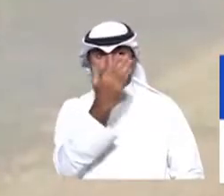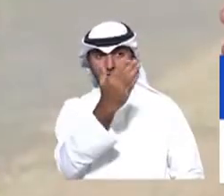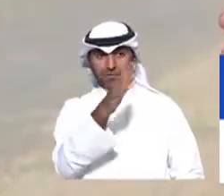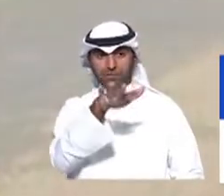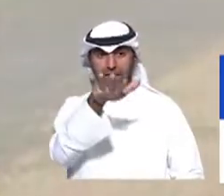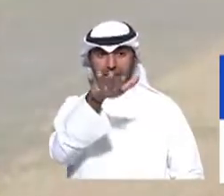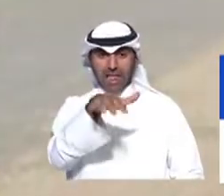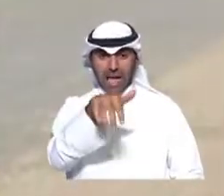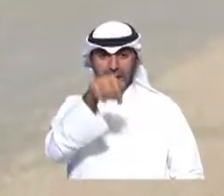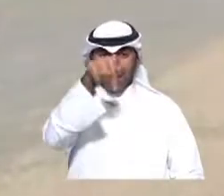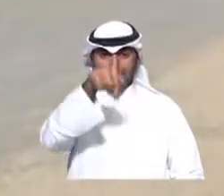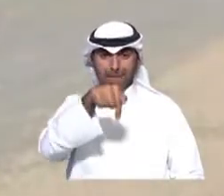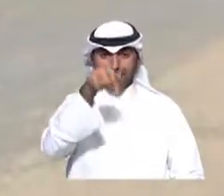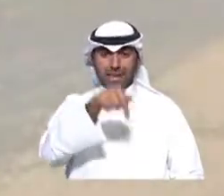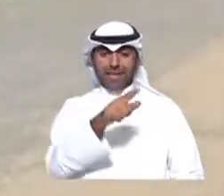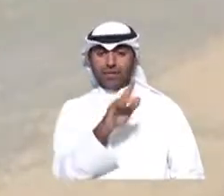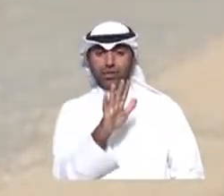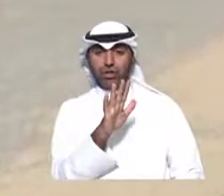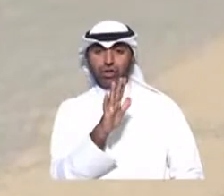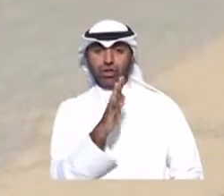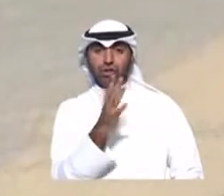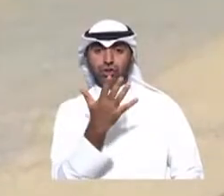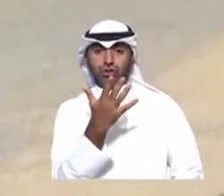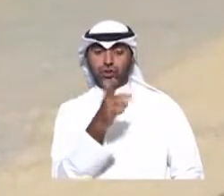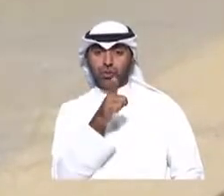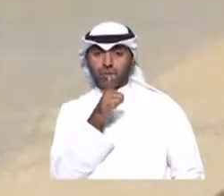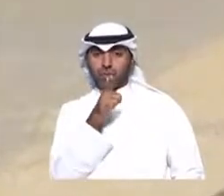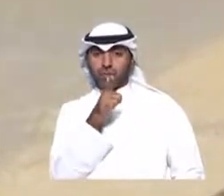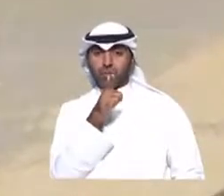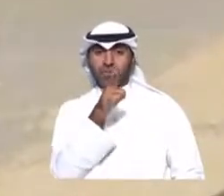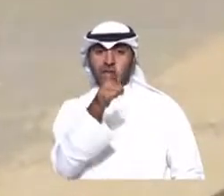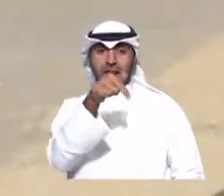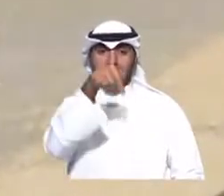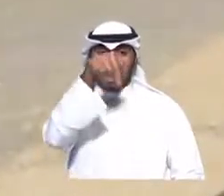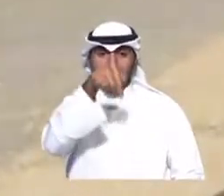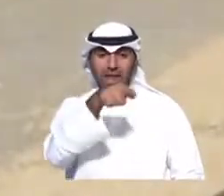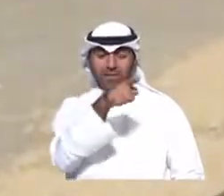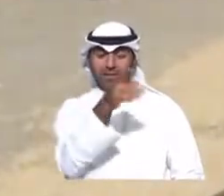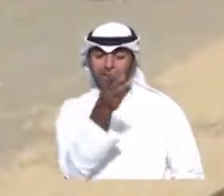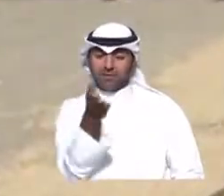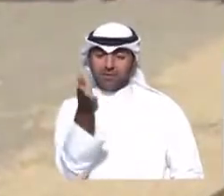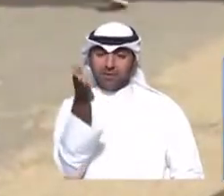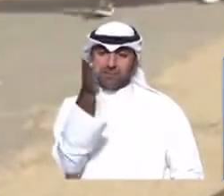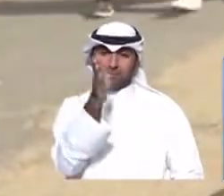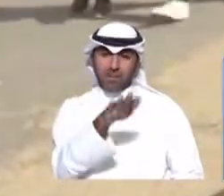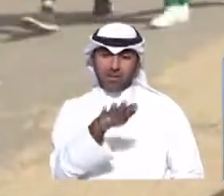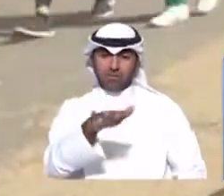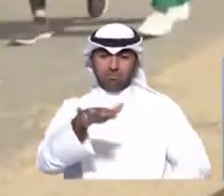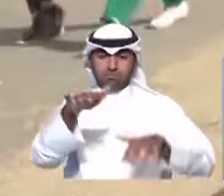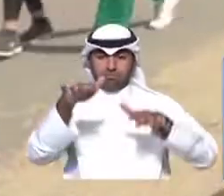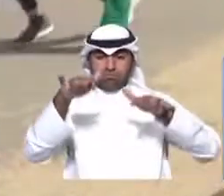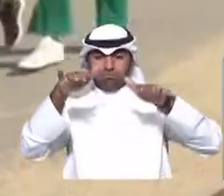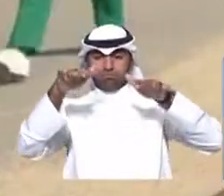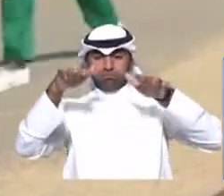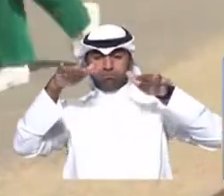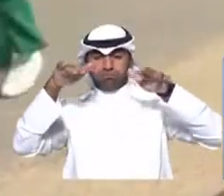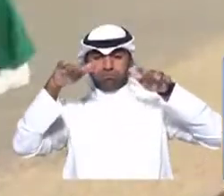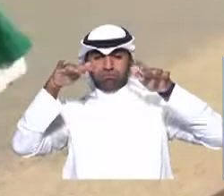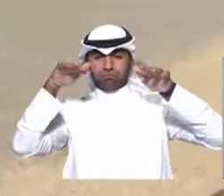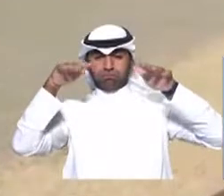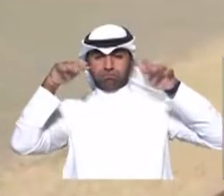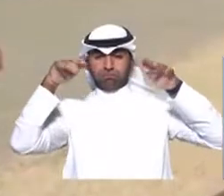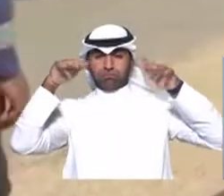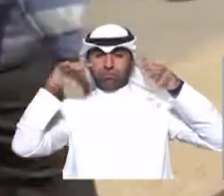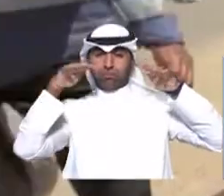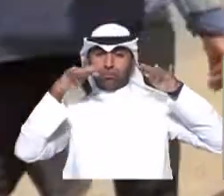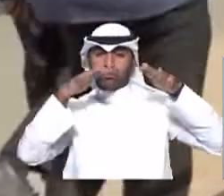لنقلها إلى القلعة، حيث سيتم دفنها إلى جانب زوجها الراحل الملك فيليب. طبعا